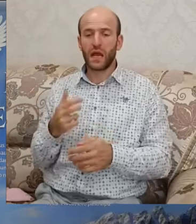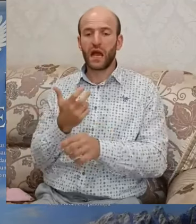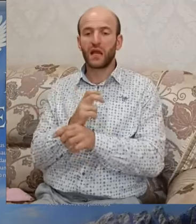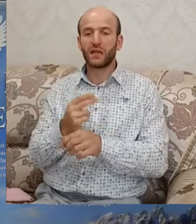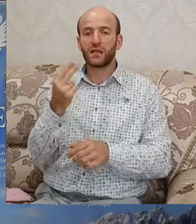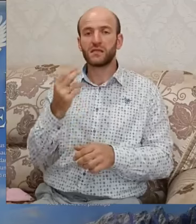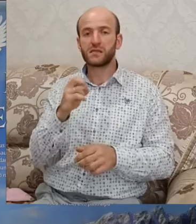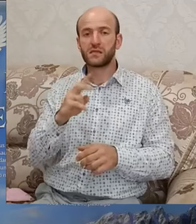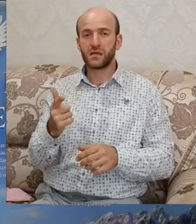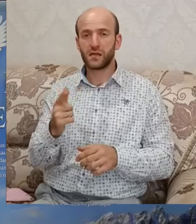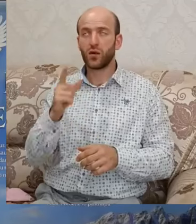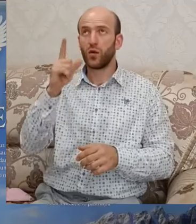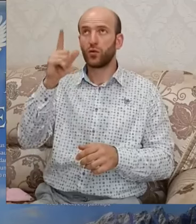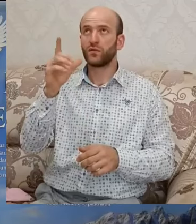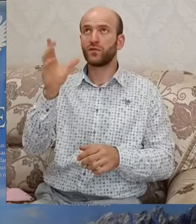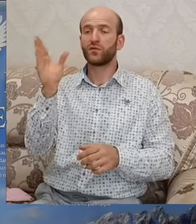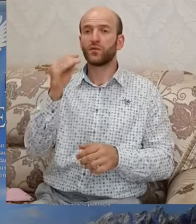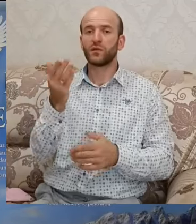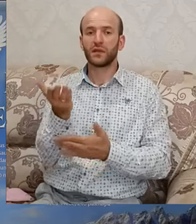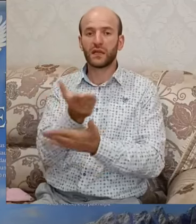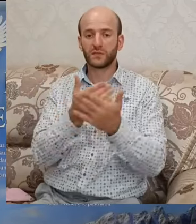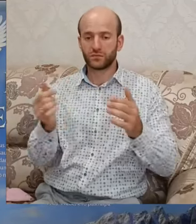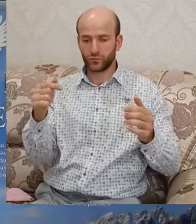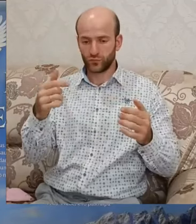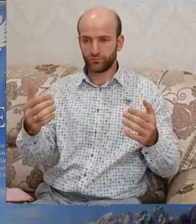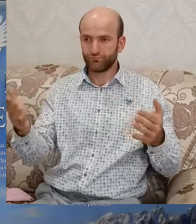цели он нас и собрал открыть себя.